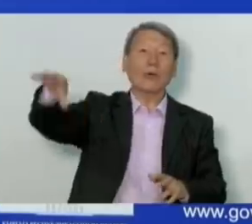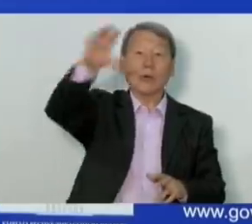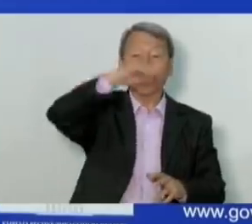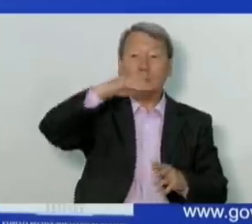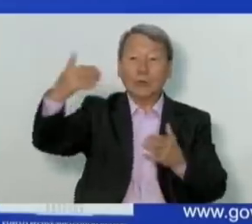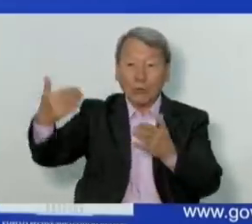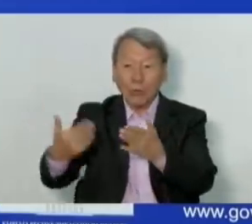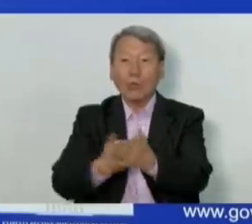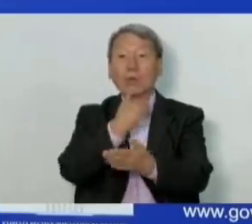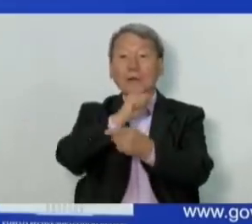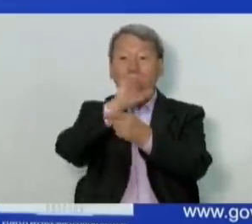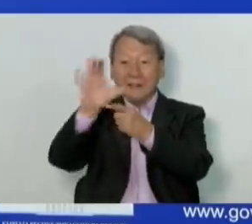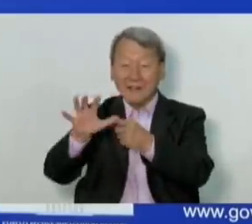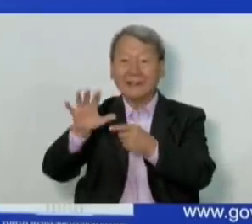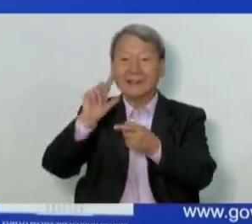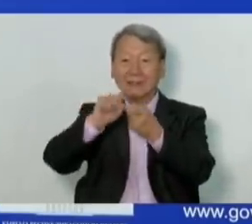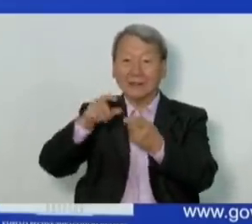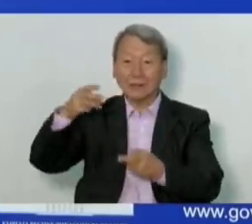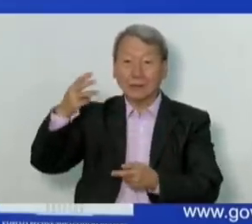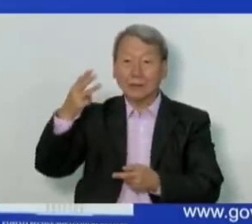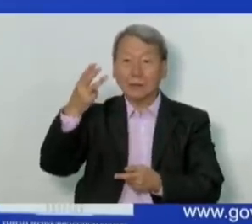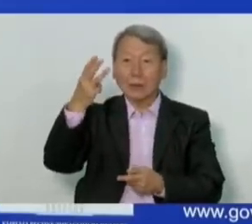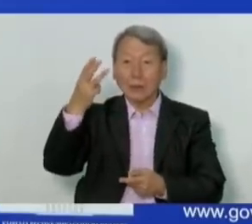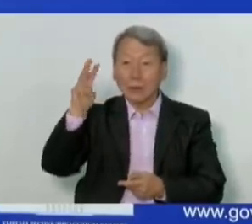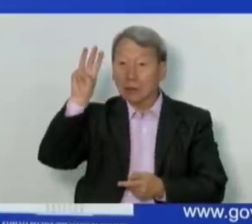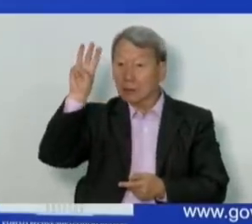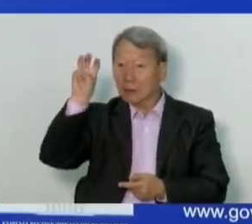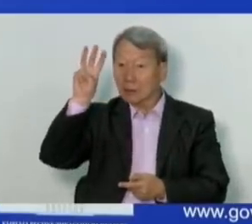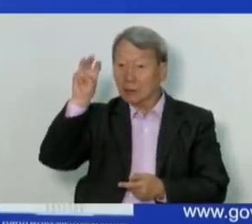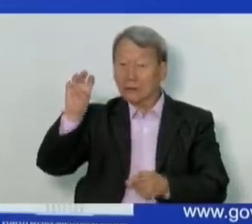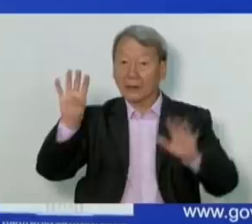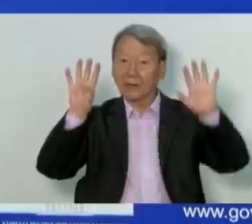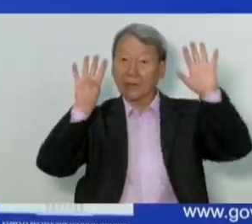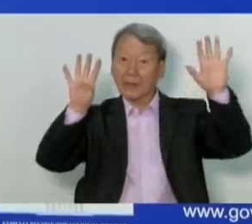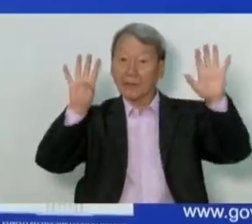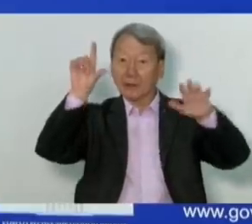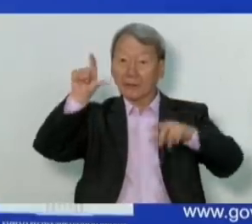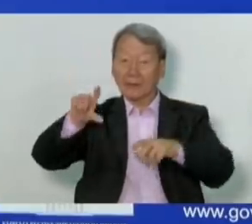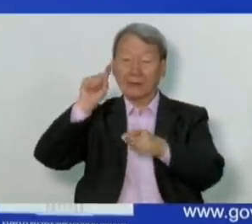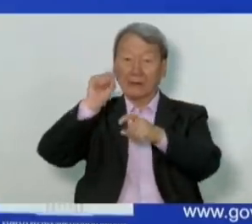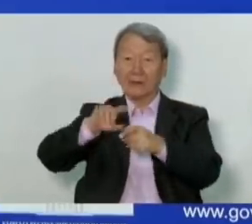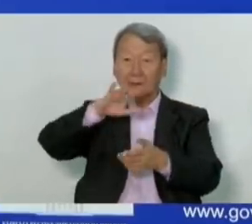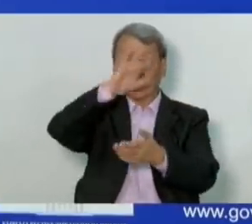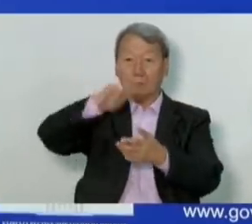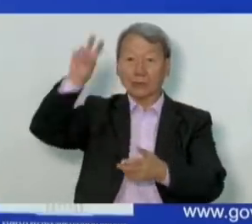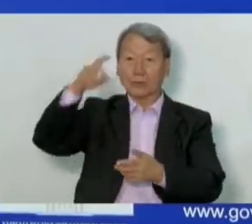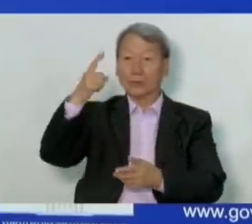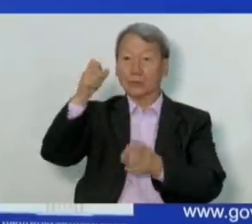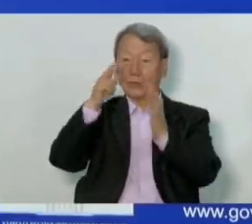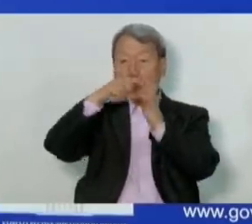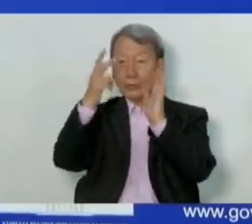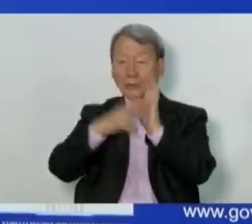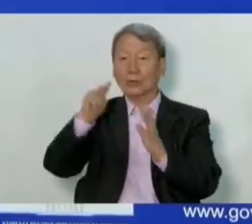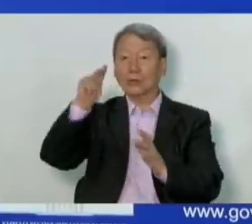тастықталған жаңы 309 ұчыр қатталды. Бішкек шарында 118,